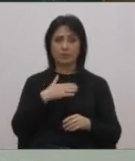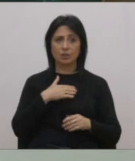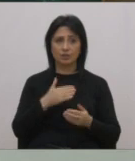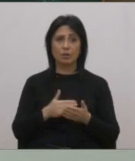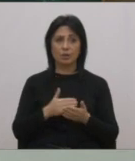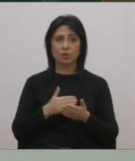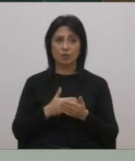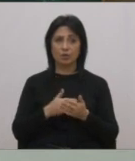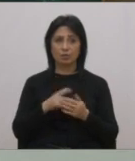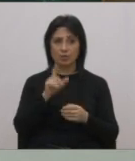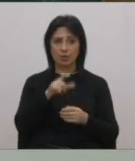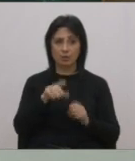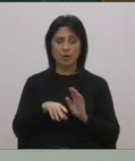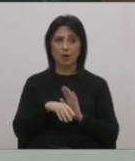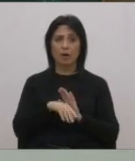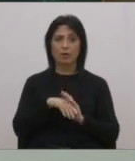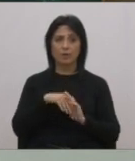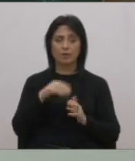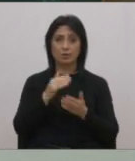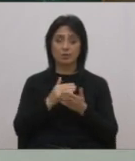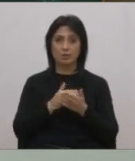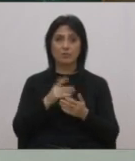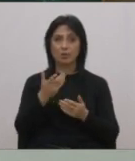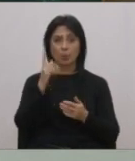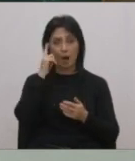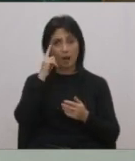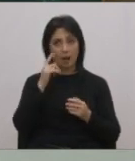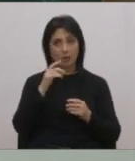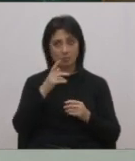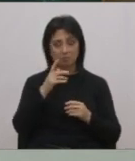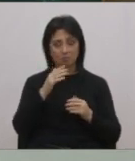o halhma, oda. Pe mulli, argat, vera, gapt, kagebuli,